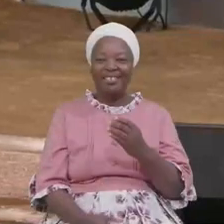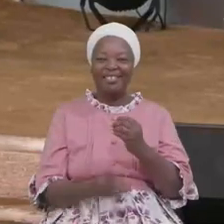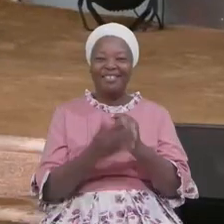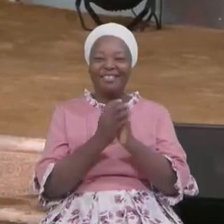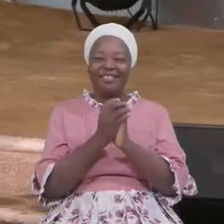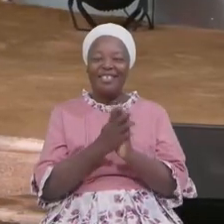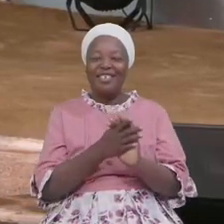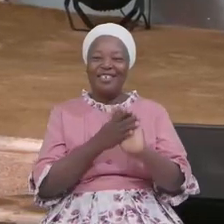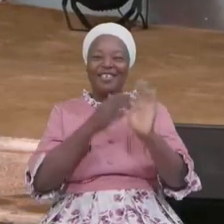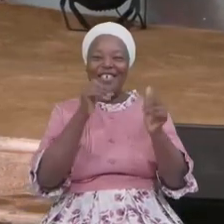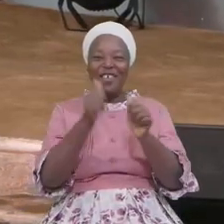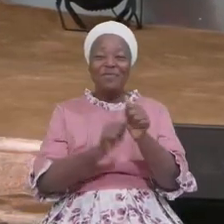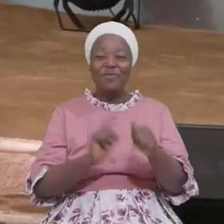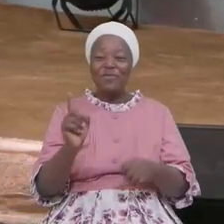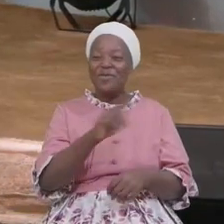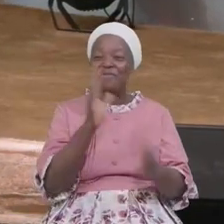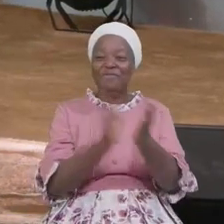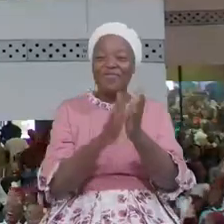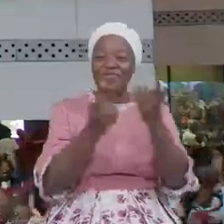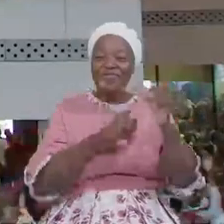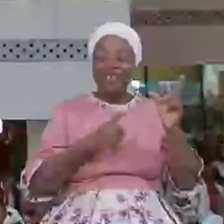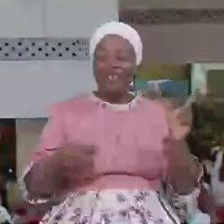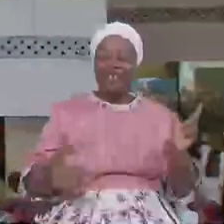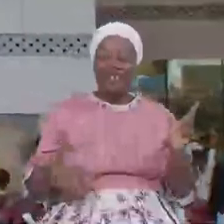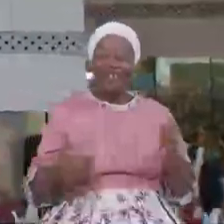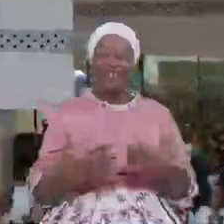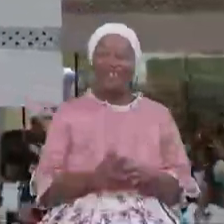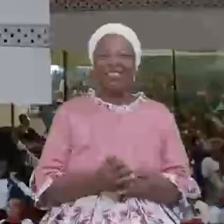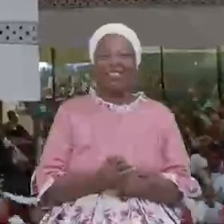Tout le monde, gloire à Dieu.